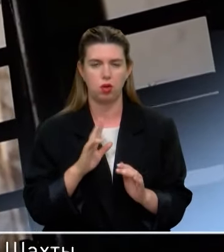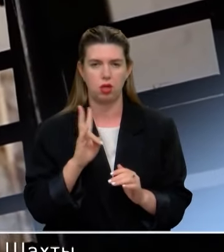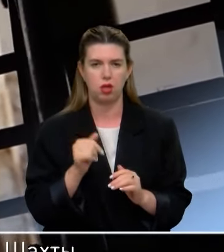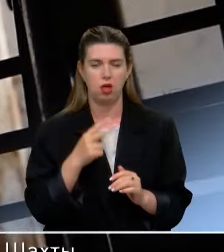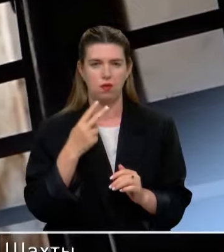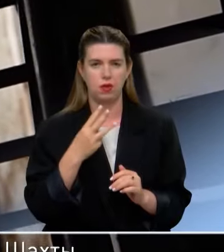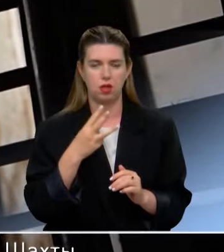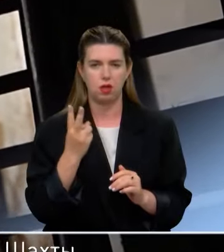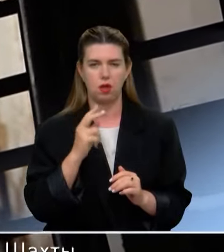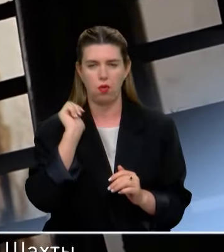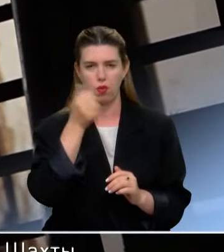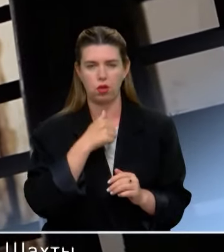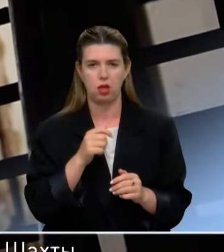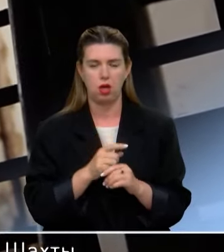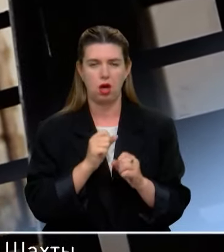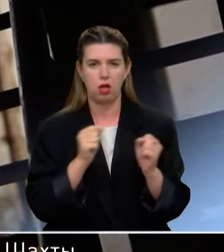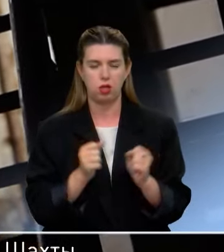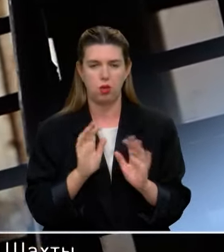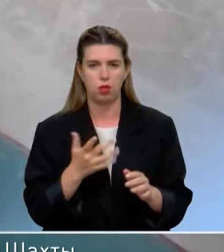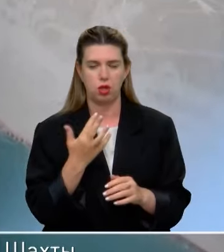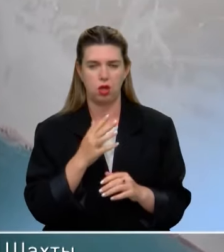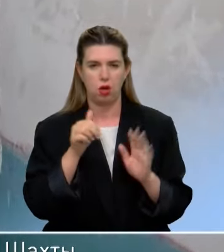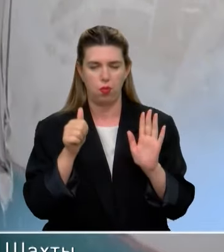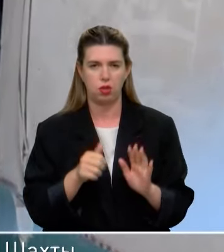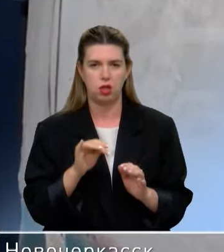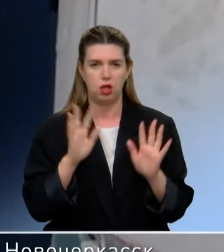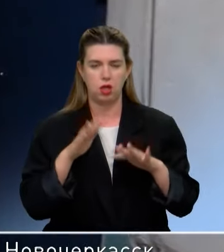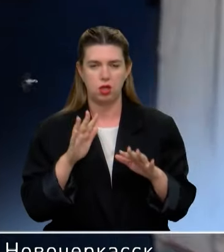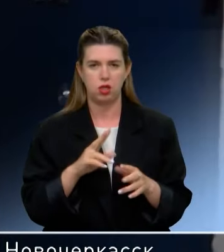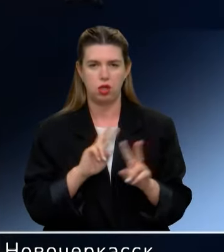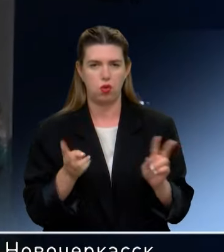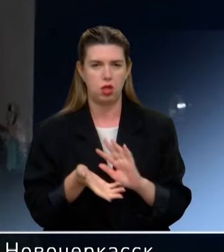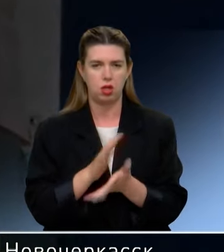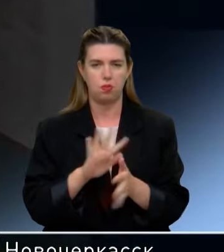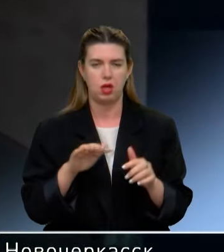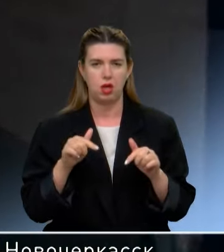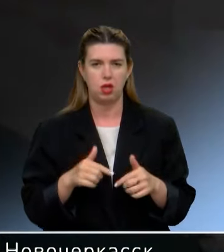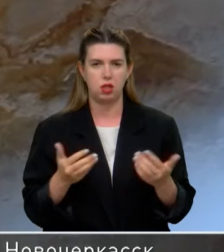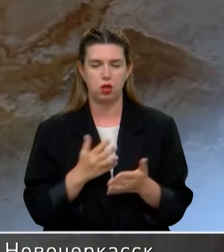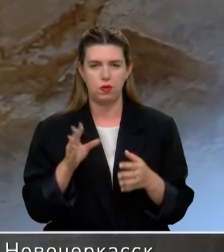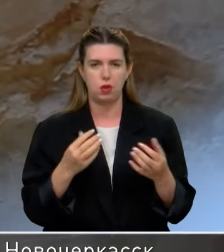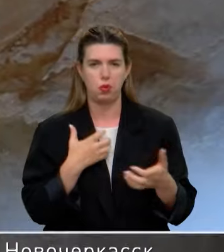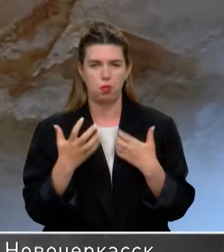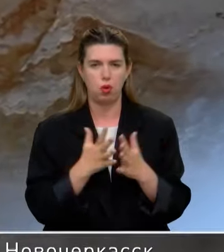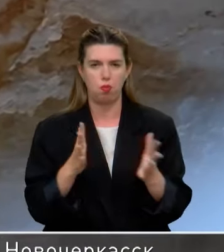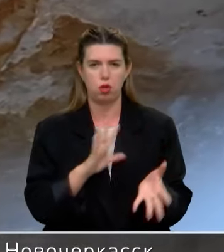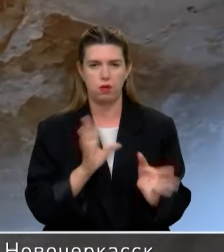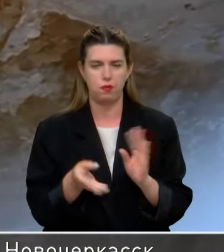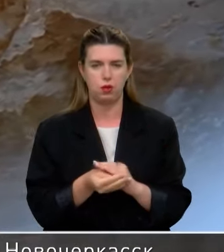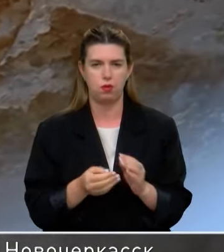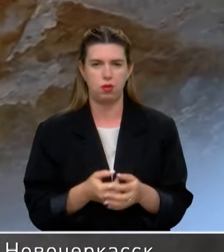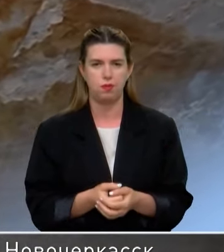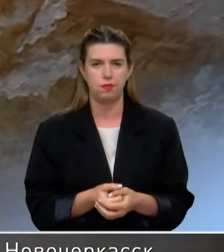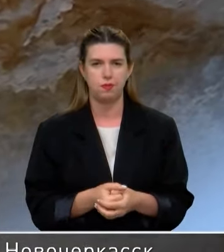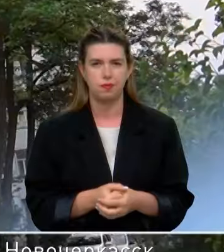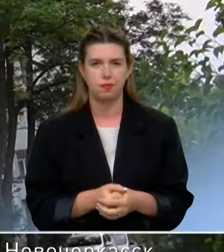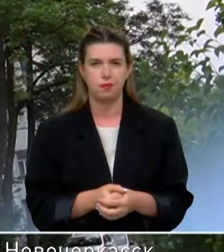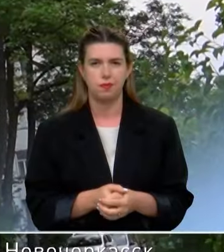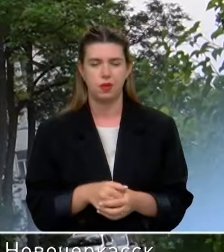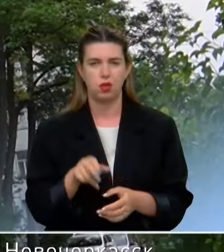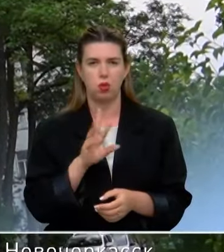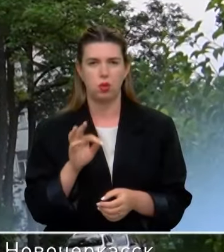2032 год но холода придут уже через полгода Да и дожди Никто нет Л И это жильцов беспокоит больше всего Елизавета кухарева Богдан